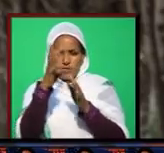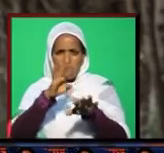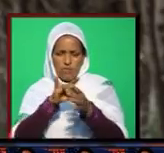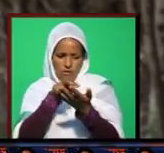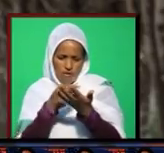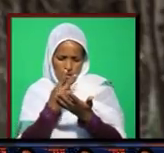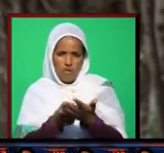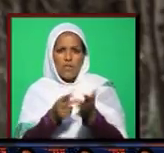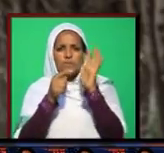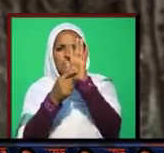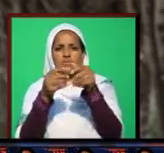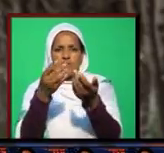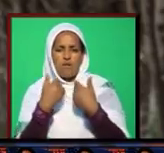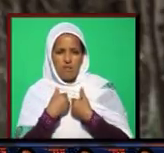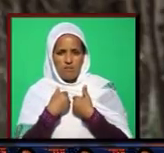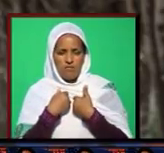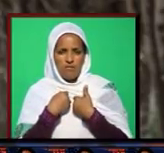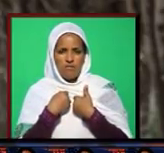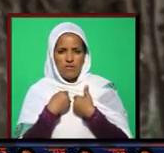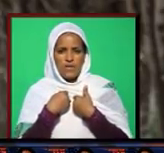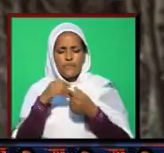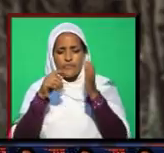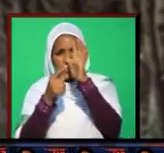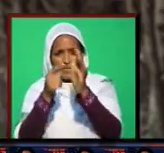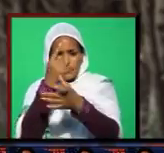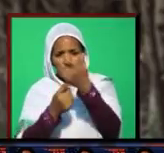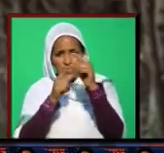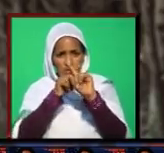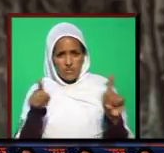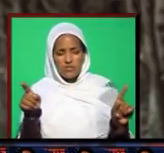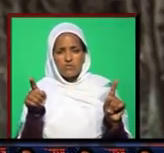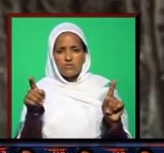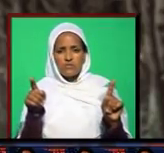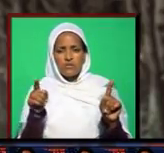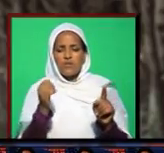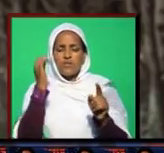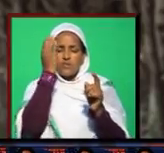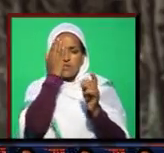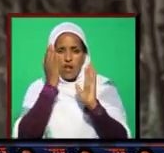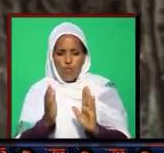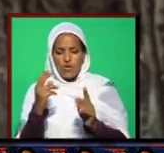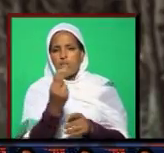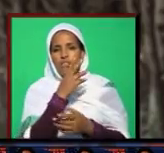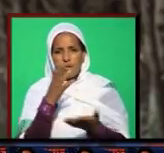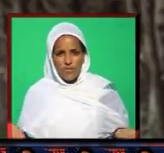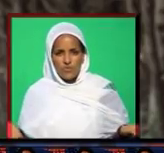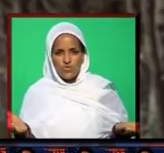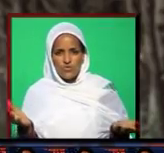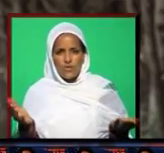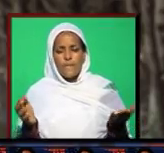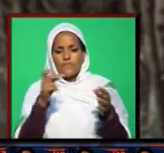ቁጥር 14 ተቀምጧል። ምልክት ይሰጣችኋል ተብሏል። ምልክት ነው። ምልክትነቱ ብቻ ግን እስራኤላውያንን